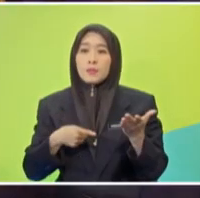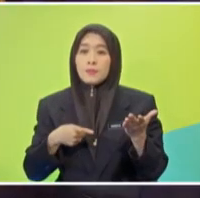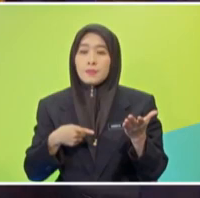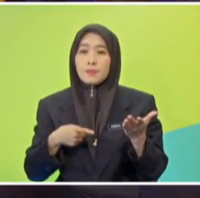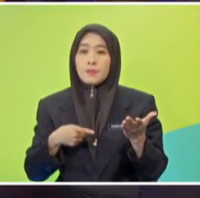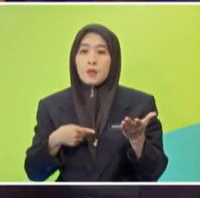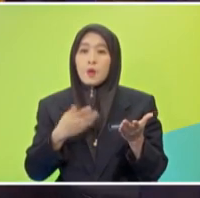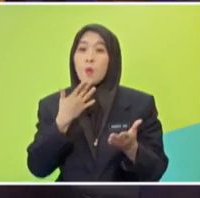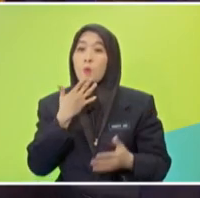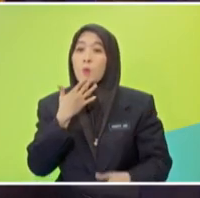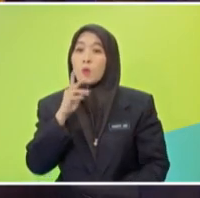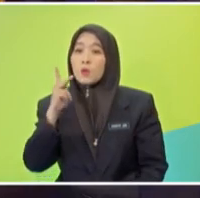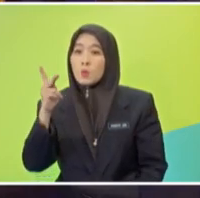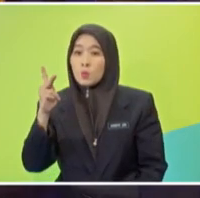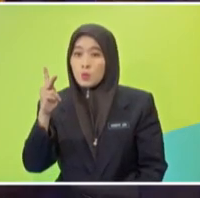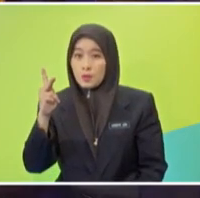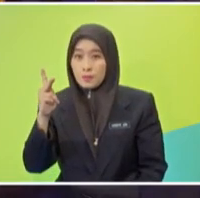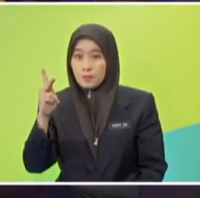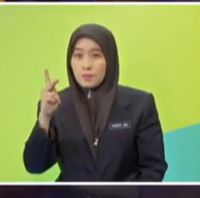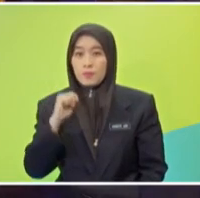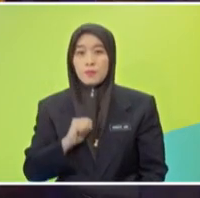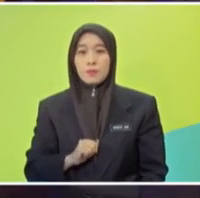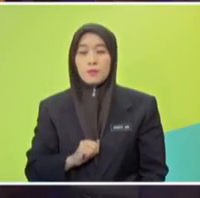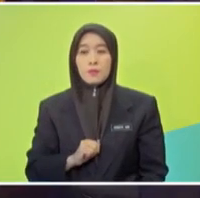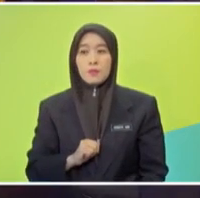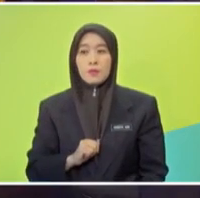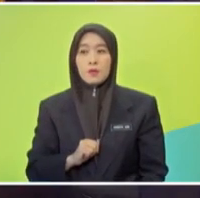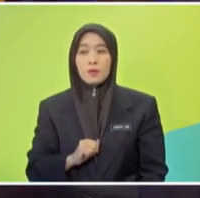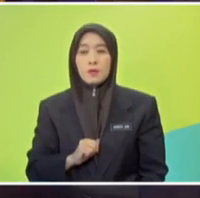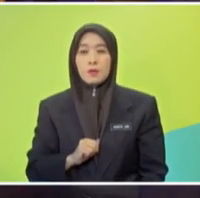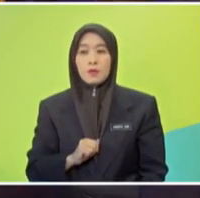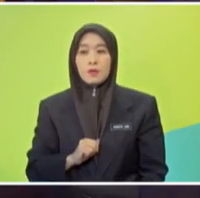warna kuning warna kuning ini